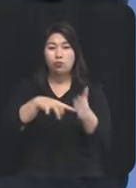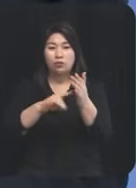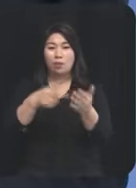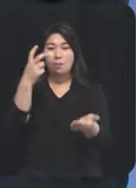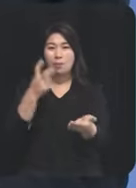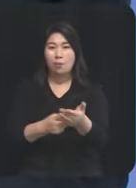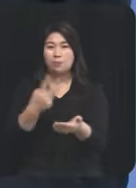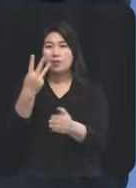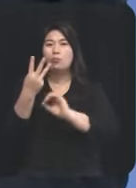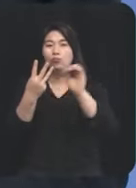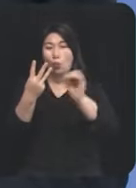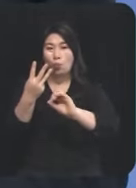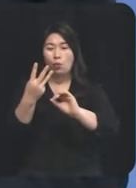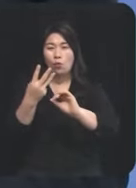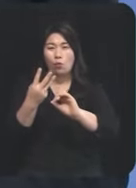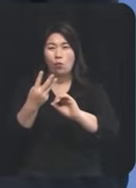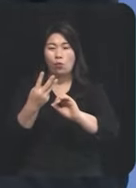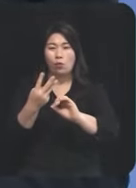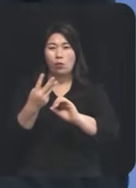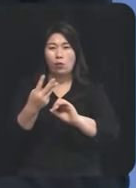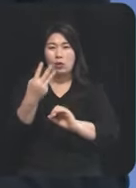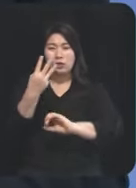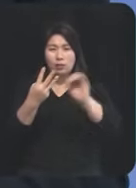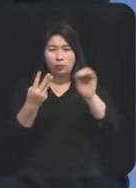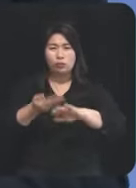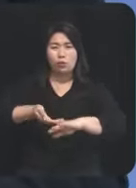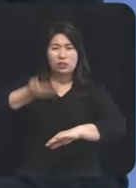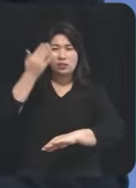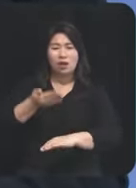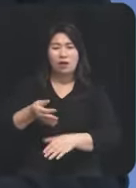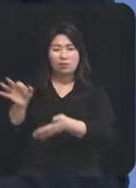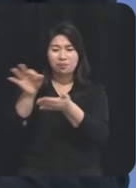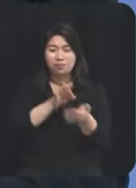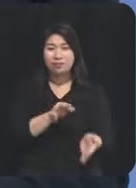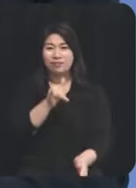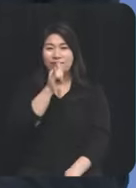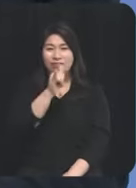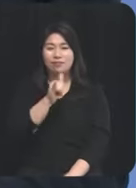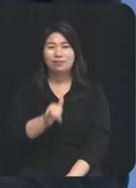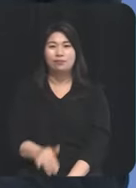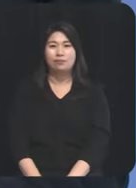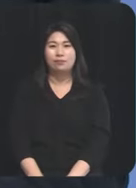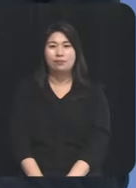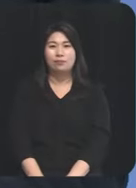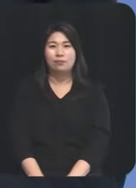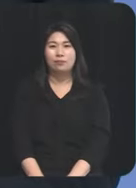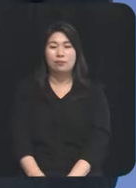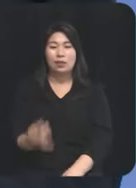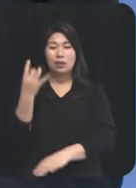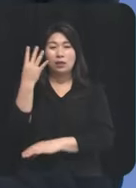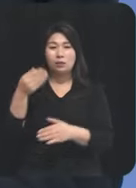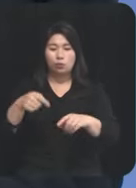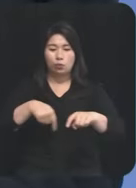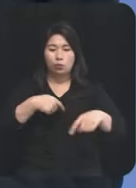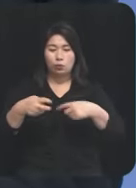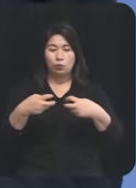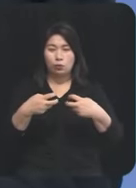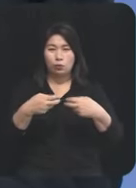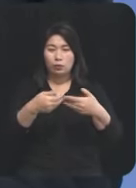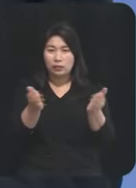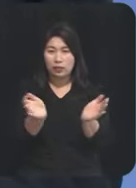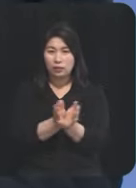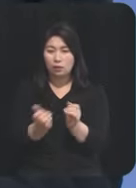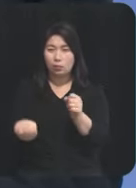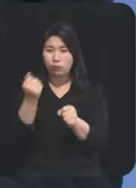3%인데 우리가 그 법정률이 되기 전에 3% 이상 받아왔던 적도 있습니다. 그 기초자치단체를 부활시키면